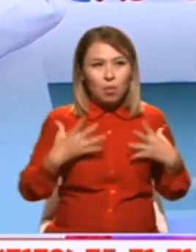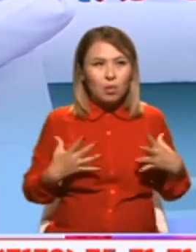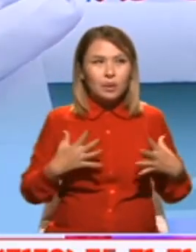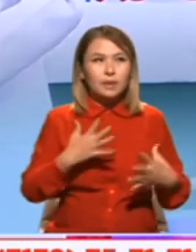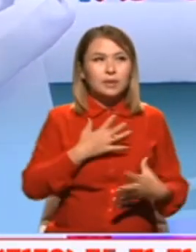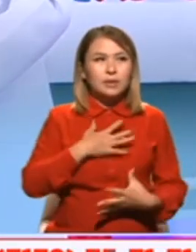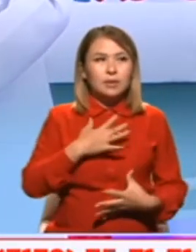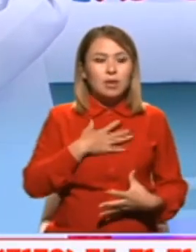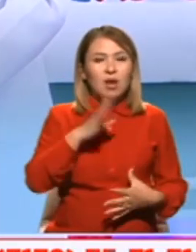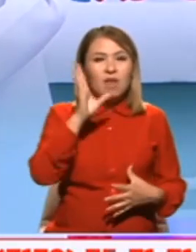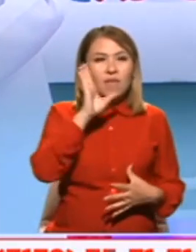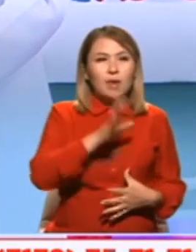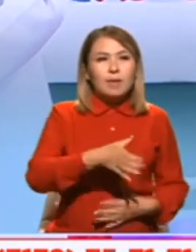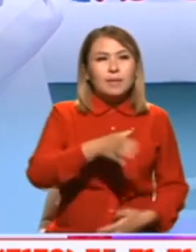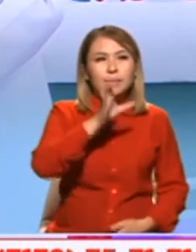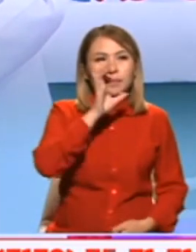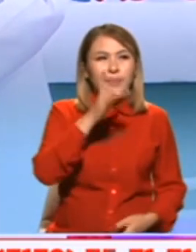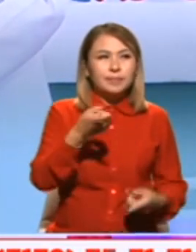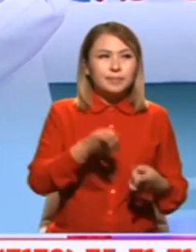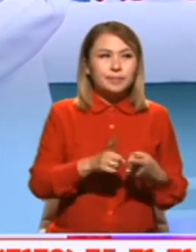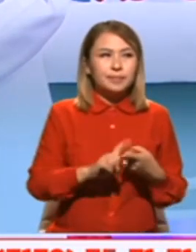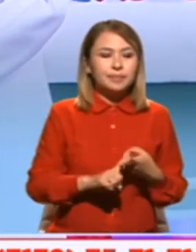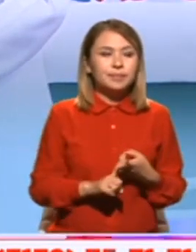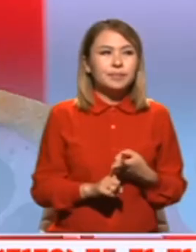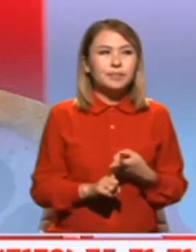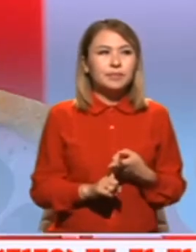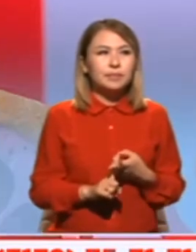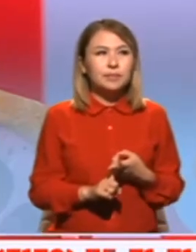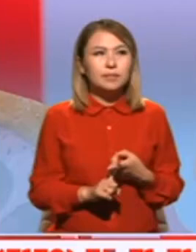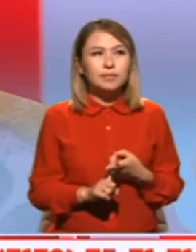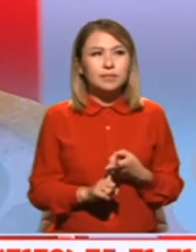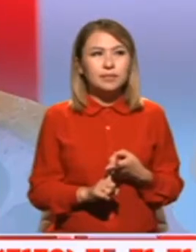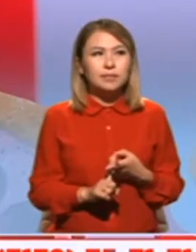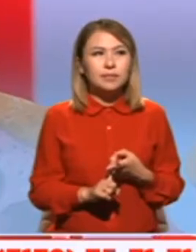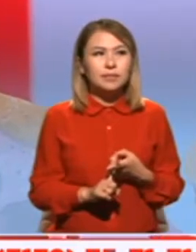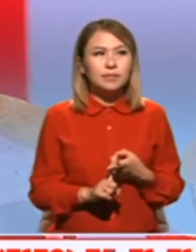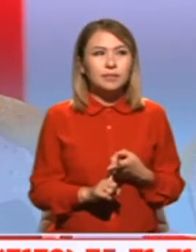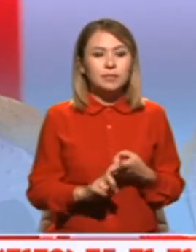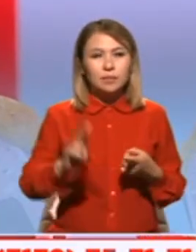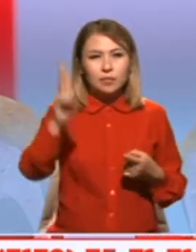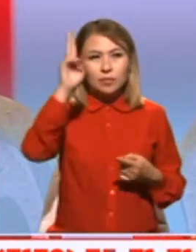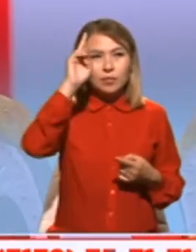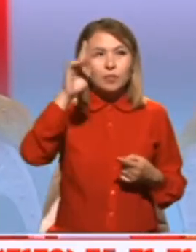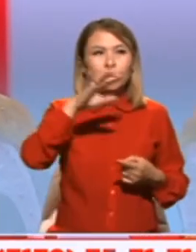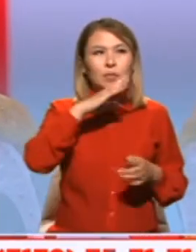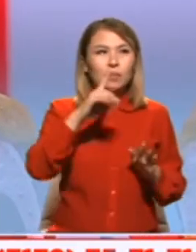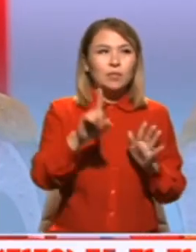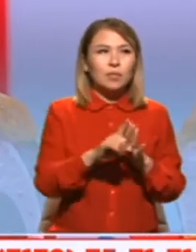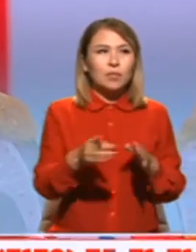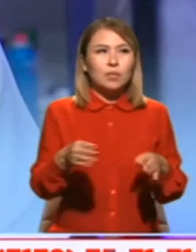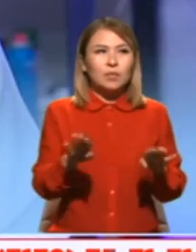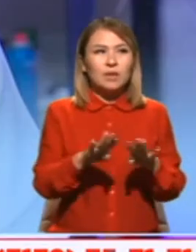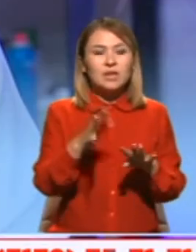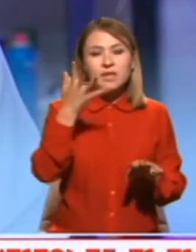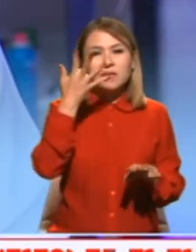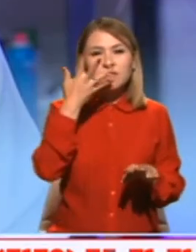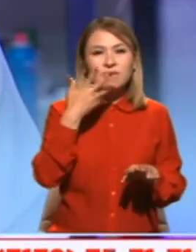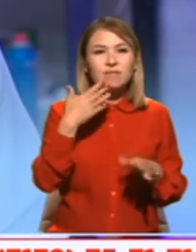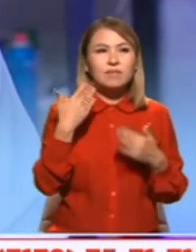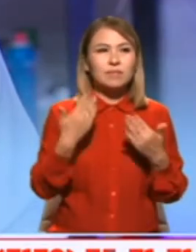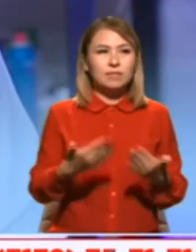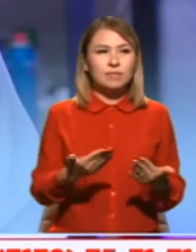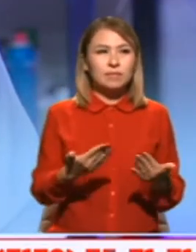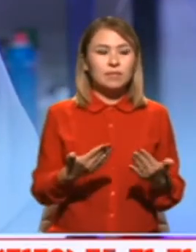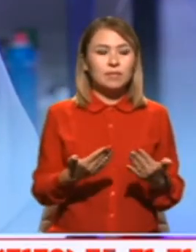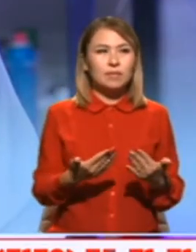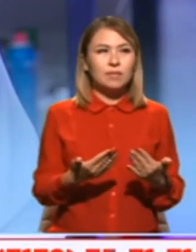суды көп ішкен, сәйкесінше суды сонша шыққан, яғни зәрі сонша шыққан адамдарда осындай болады, түсі де осындай болады, қалыпты